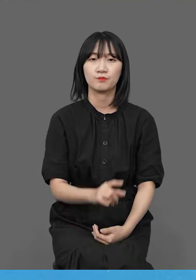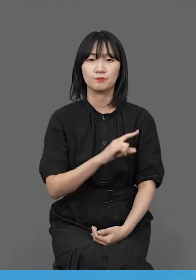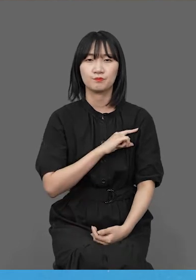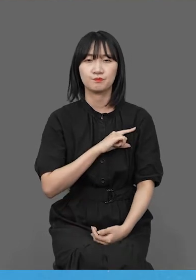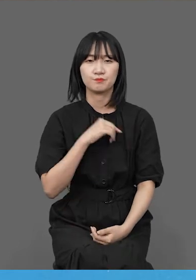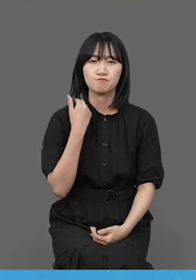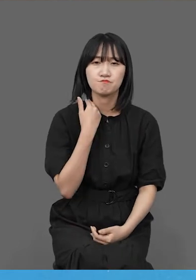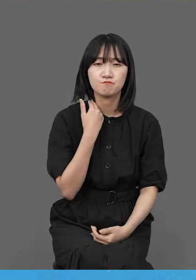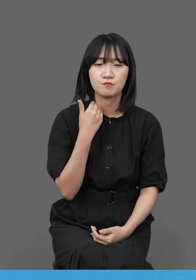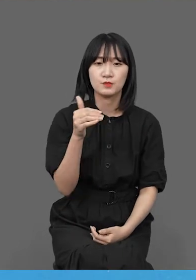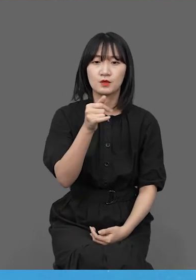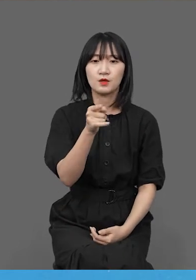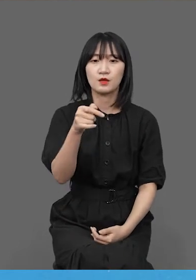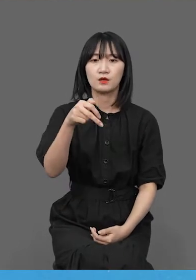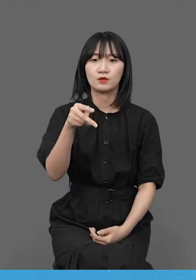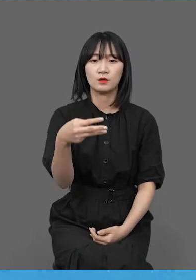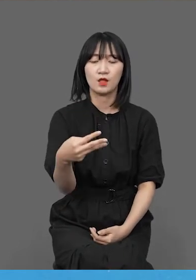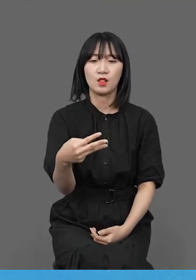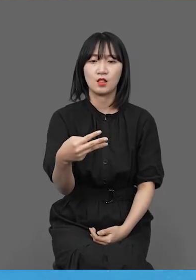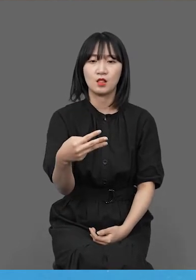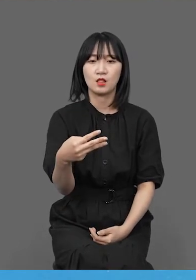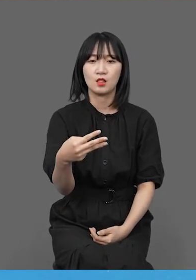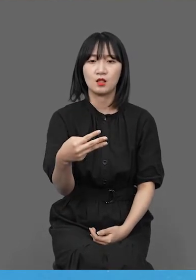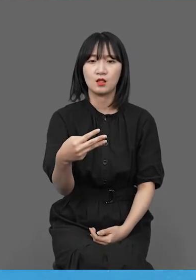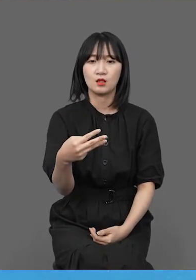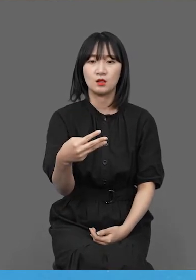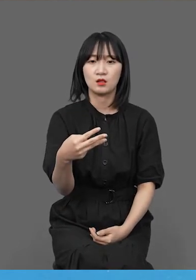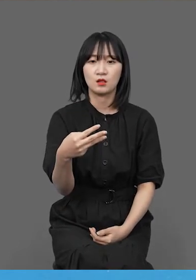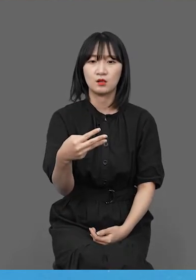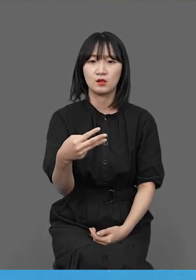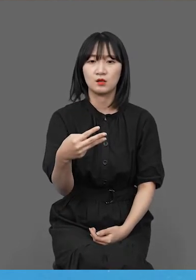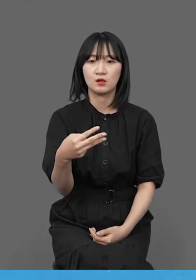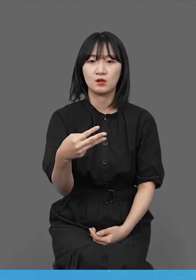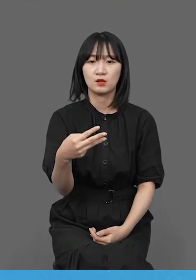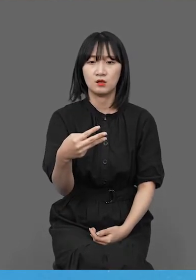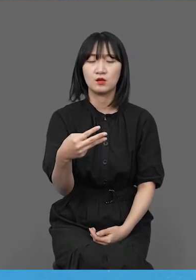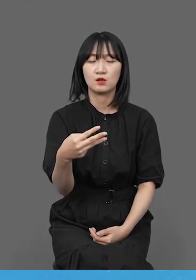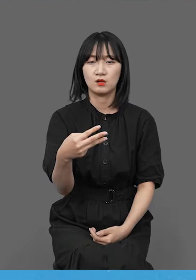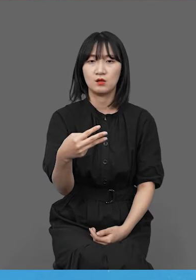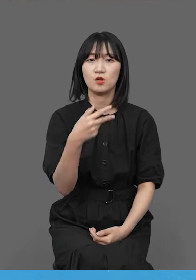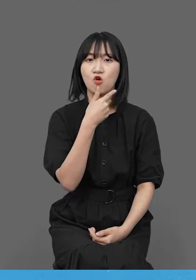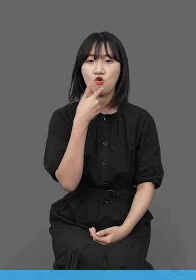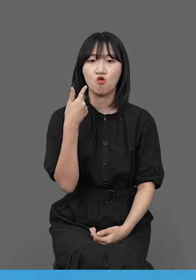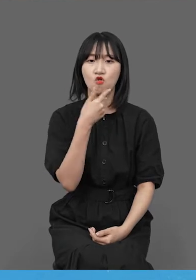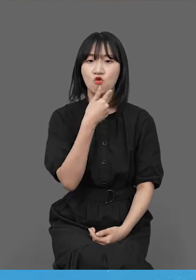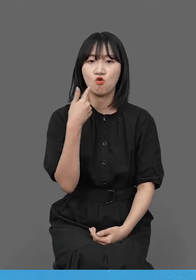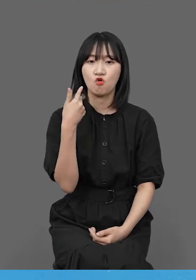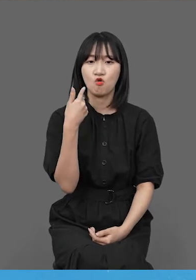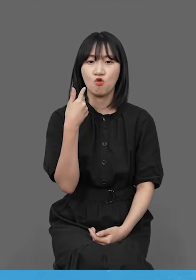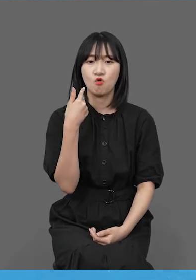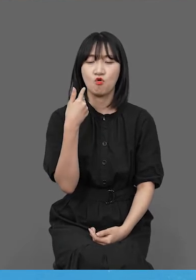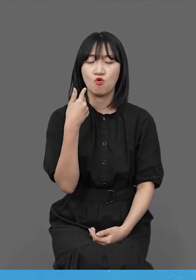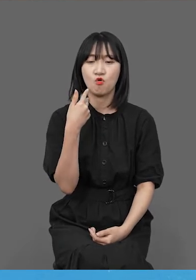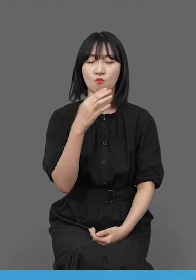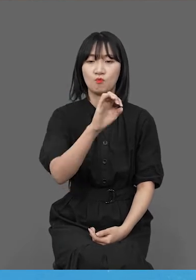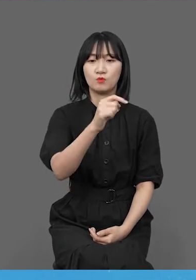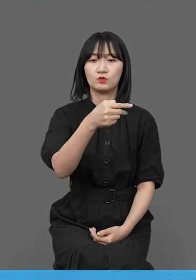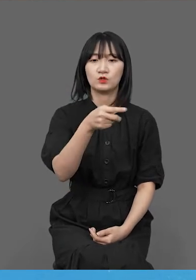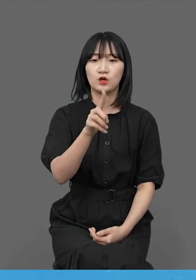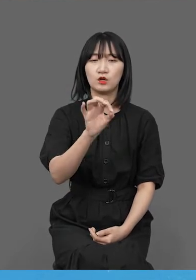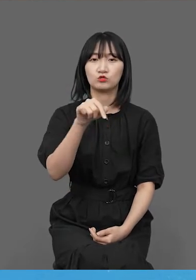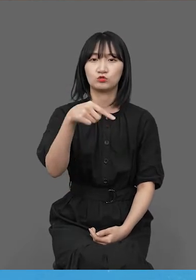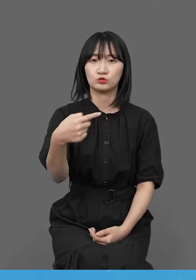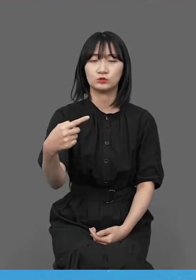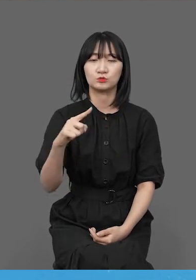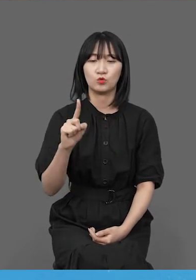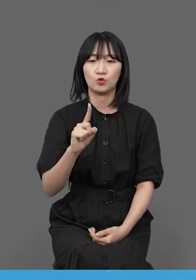모르겠는데 Haeckel's embryos fraud rediscovered라고 제목을 붙였어요. fraud라는 말은